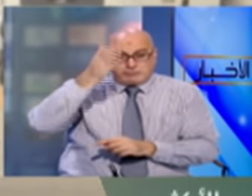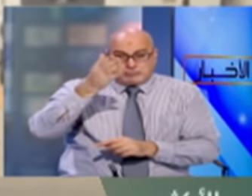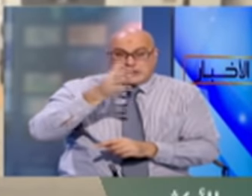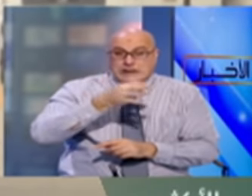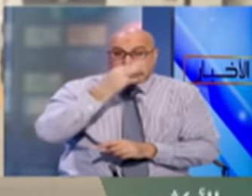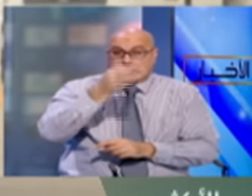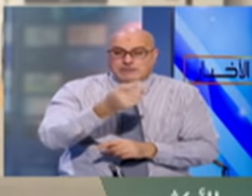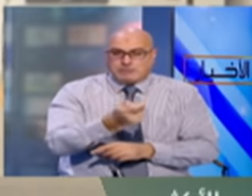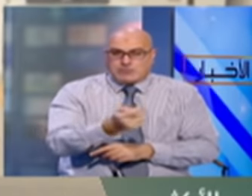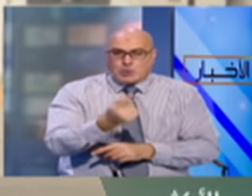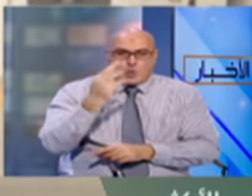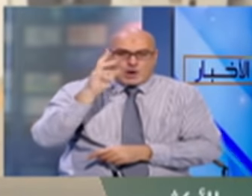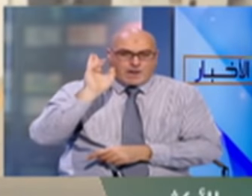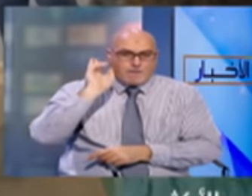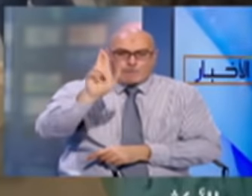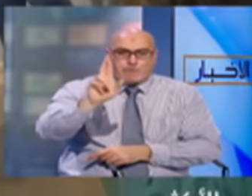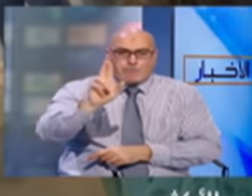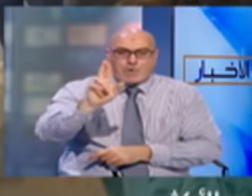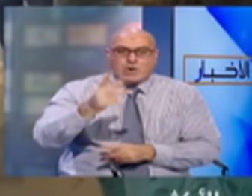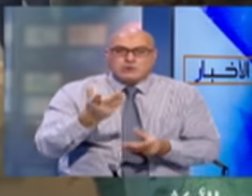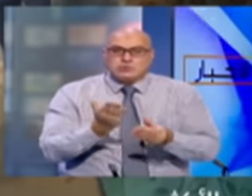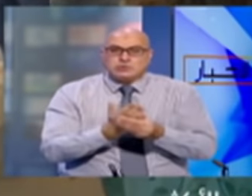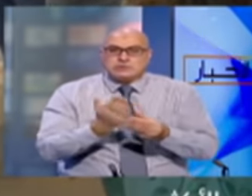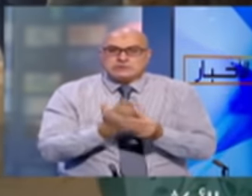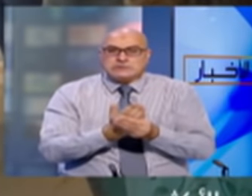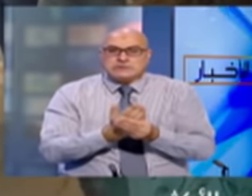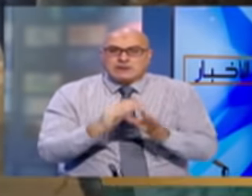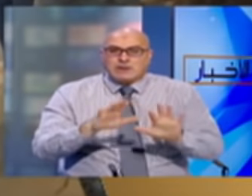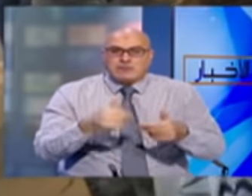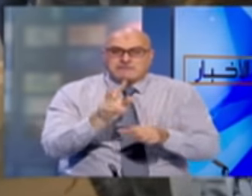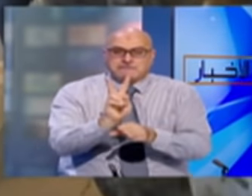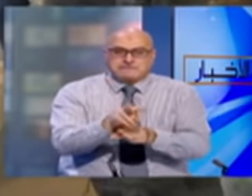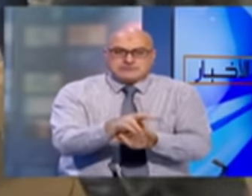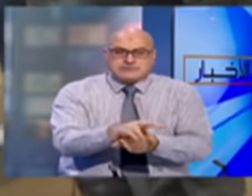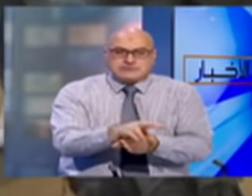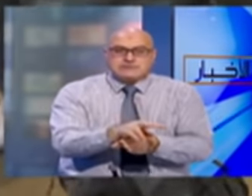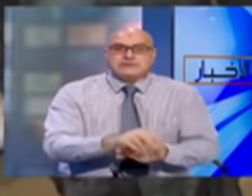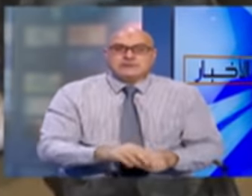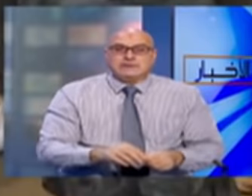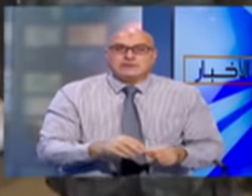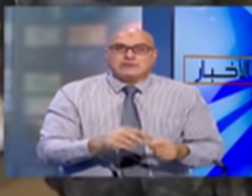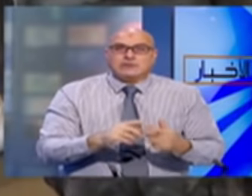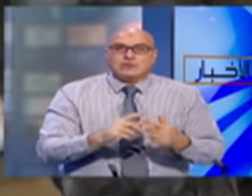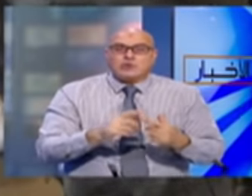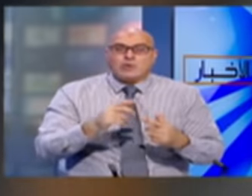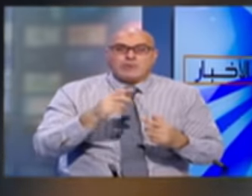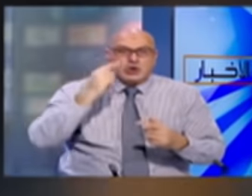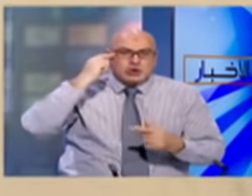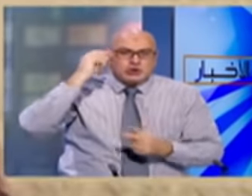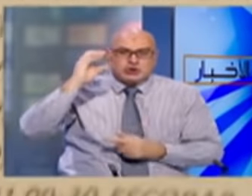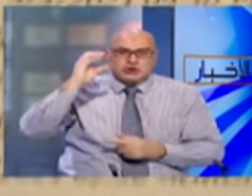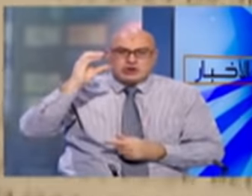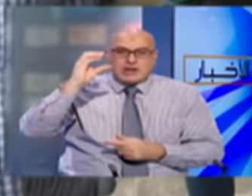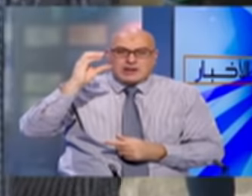سيتم الكشف عن تقريرهم بخصوص الملف عقب زيارتهم الاستقصائية إلى ووهان الصينية